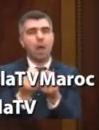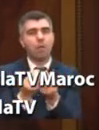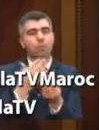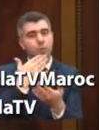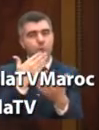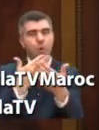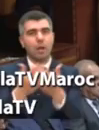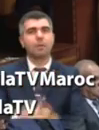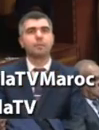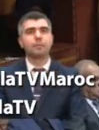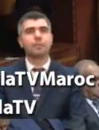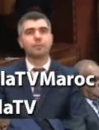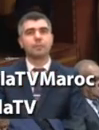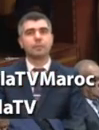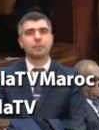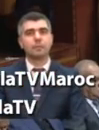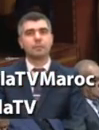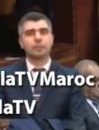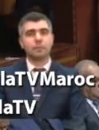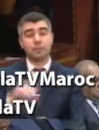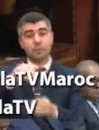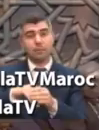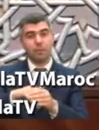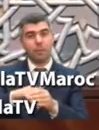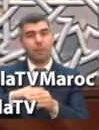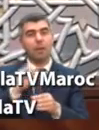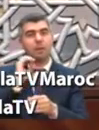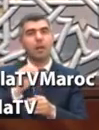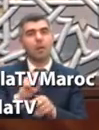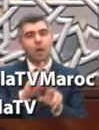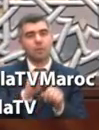شكرا سيدة النائبة. الكلمة لفريق تجمع الدستوري.